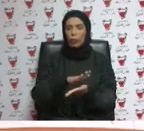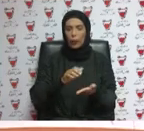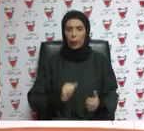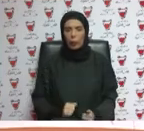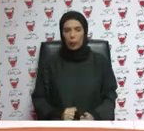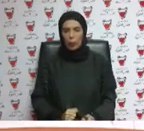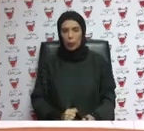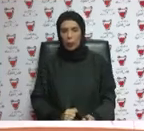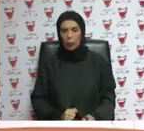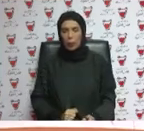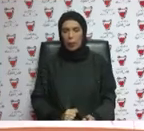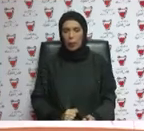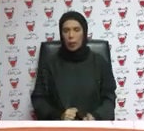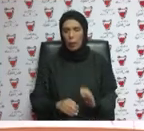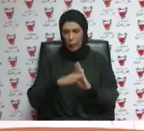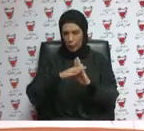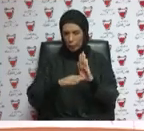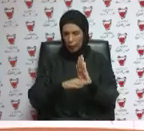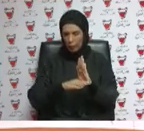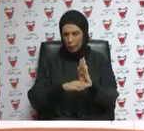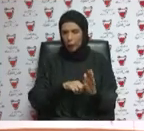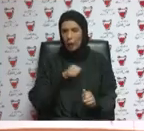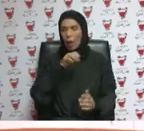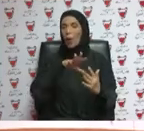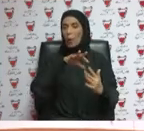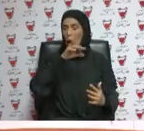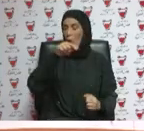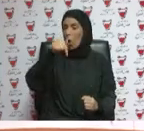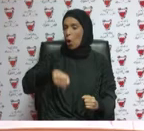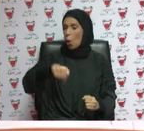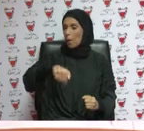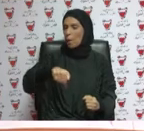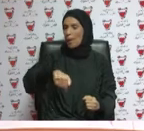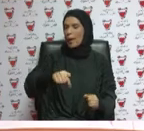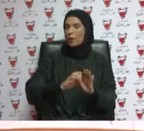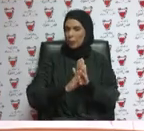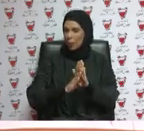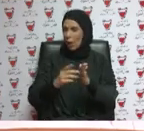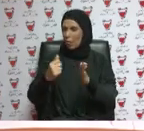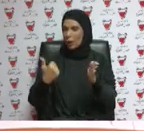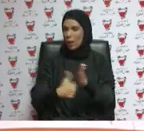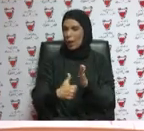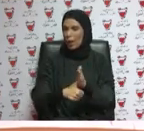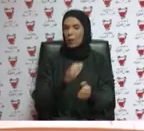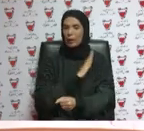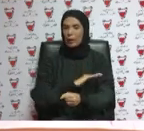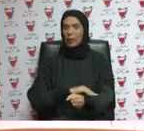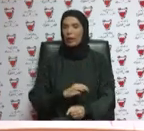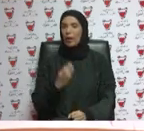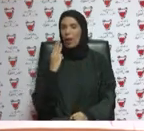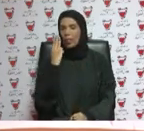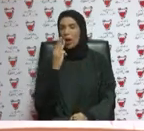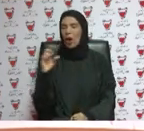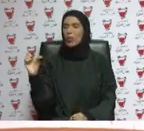السابق تم دعم برنامج التقاعد الاختياري، والآن يتم دعم رواتب الموظفين لمدة